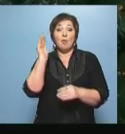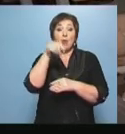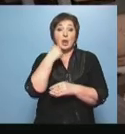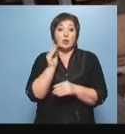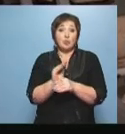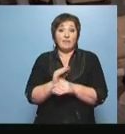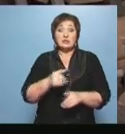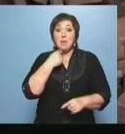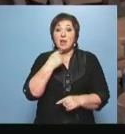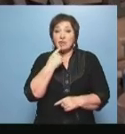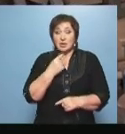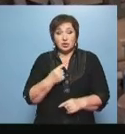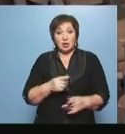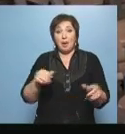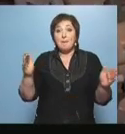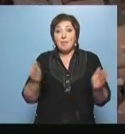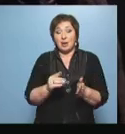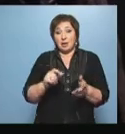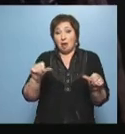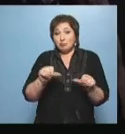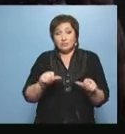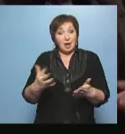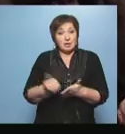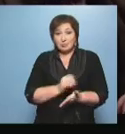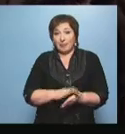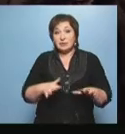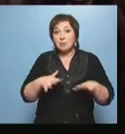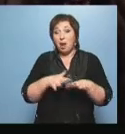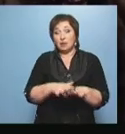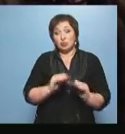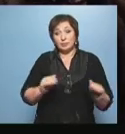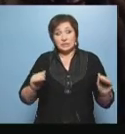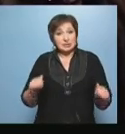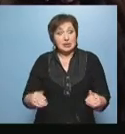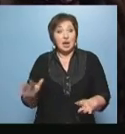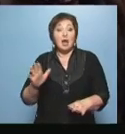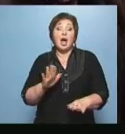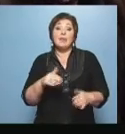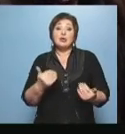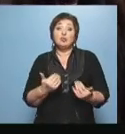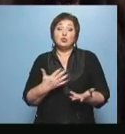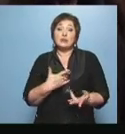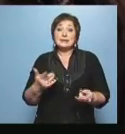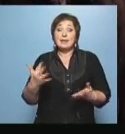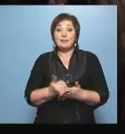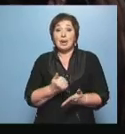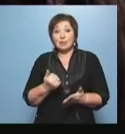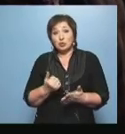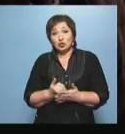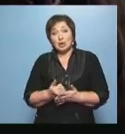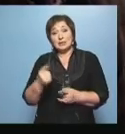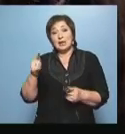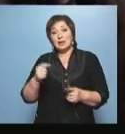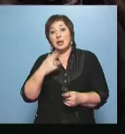маленький буфет просто не справится с наплывом детей. А потом, в дальнейшем, надеюсь, у нас же жизнь с вами улучшается. Мы потом там